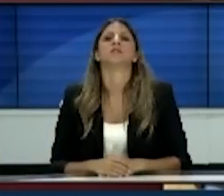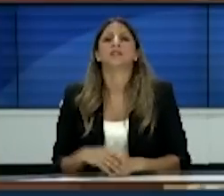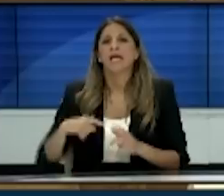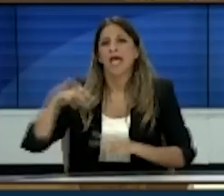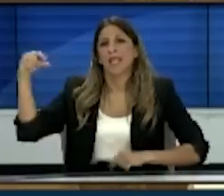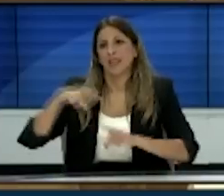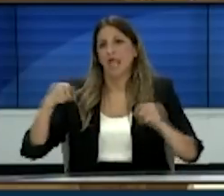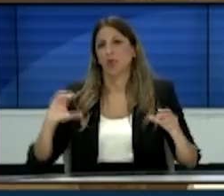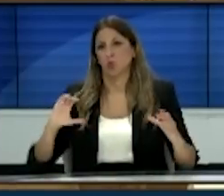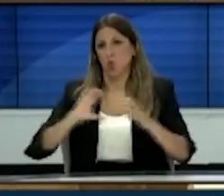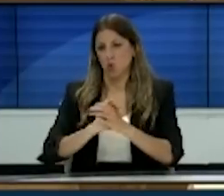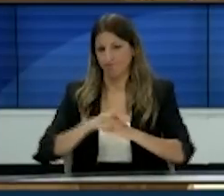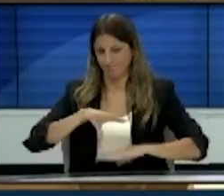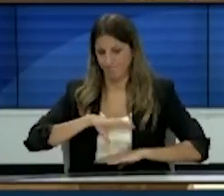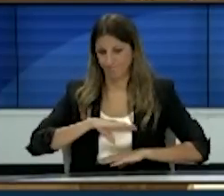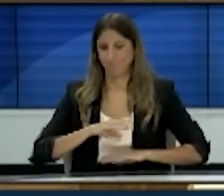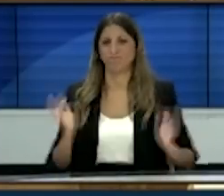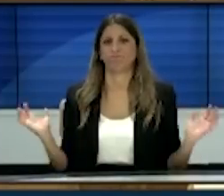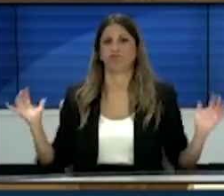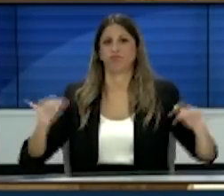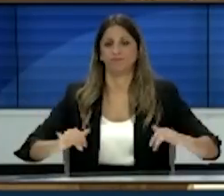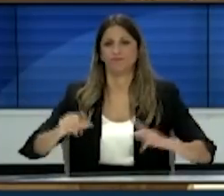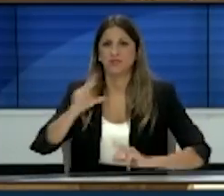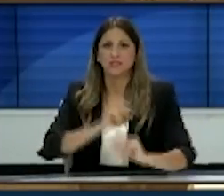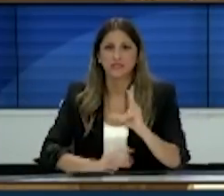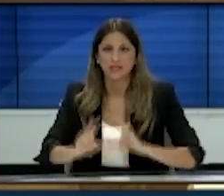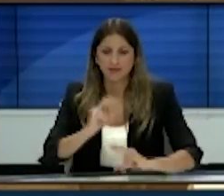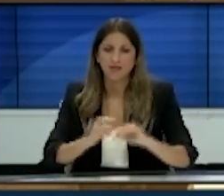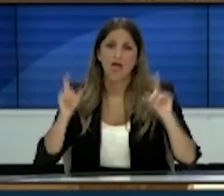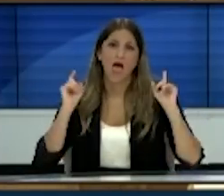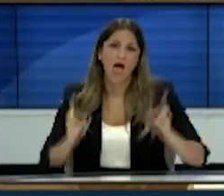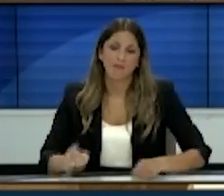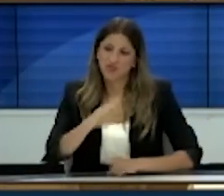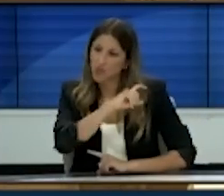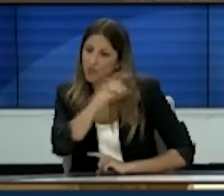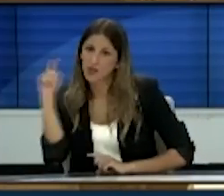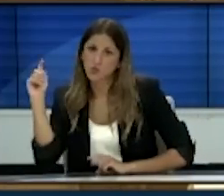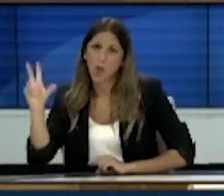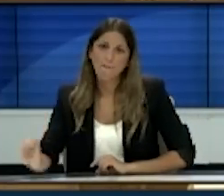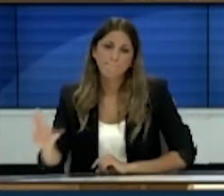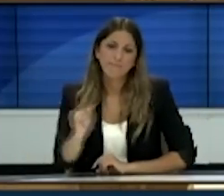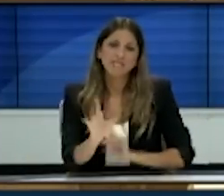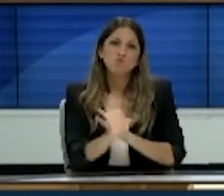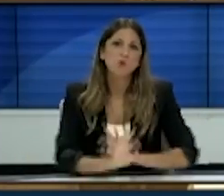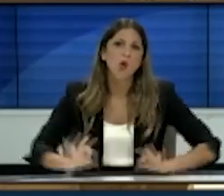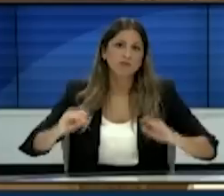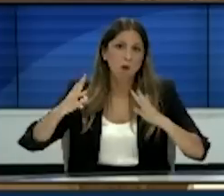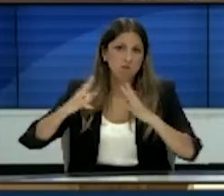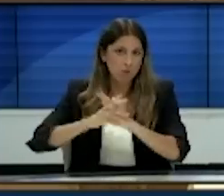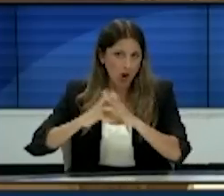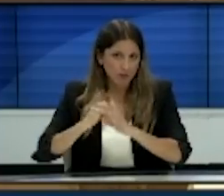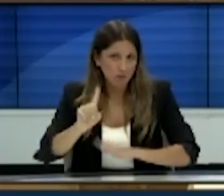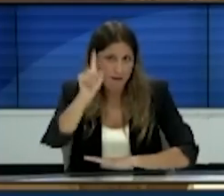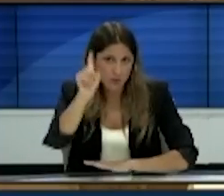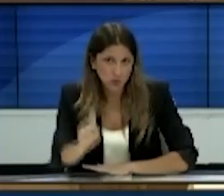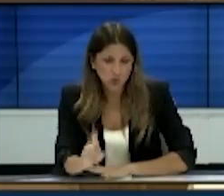ΝΑΤΟ πήρε αποφάσεις φωτιά που παραπέμπουν σε πολεμική προετοιμασία με αποφάσεις για τη